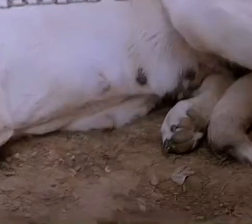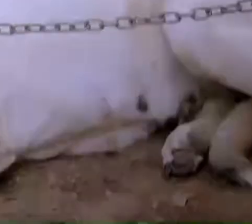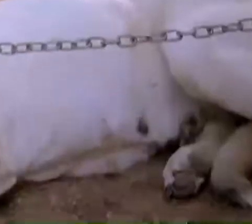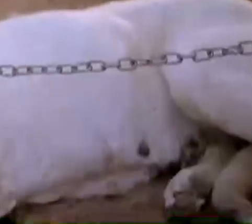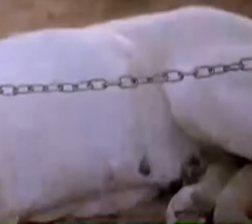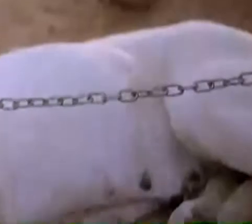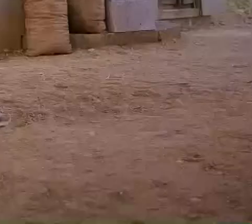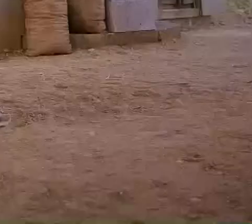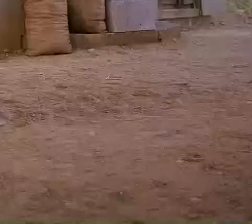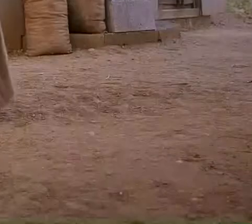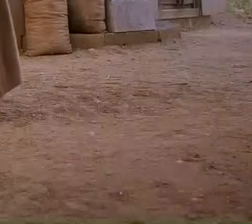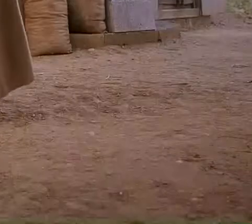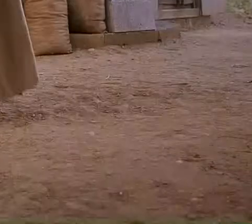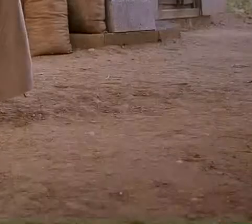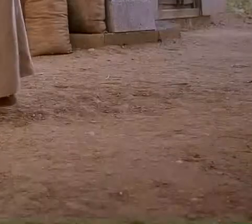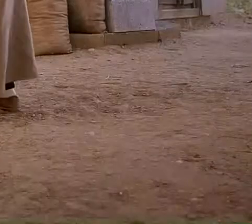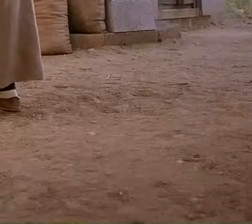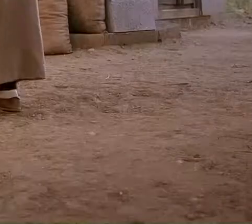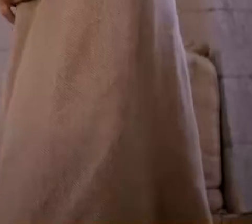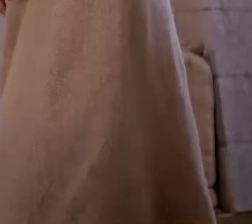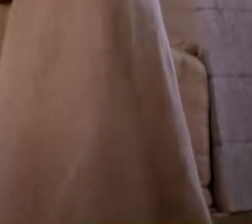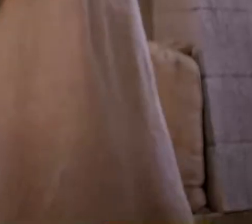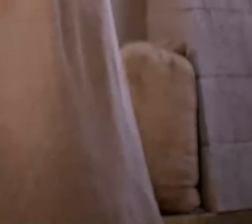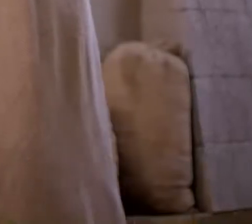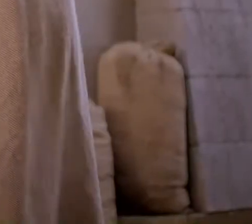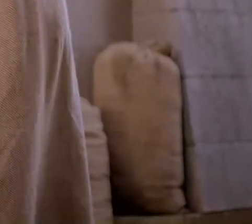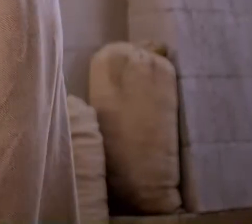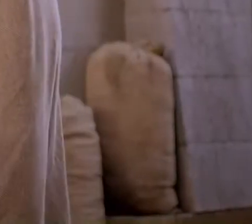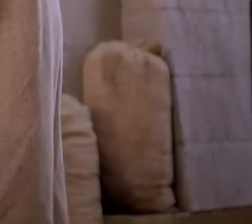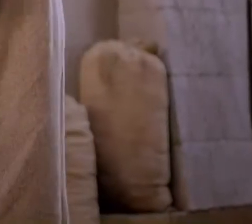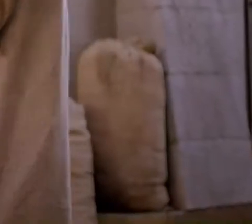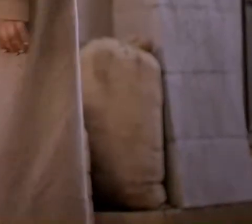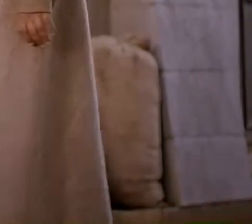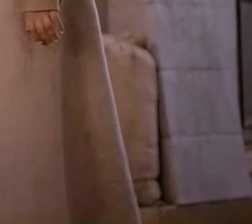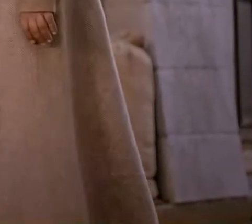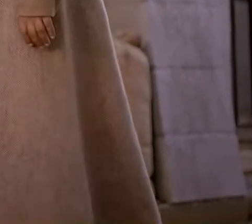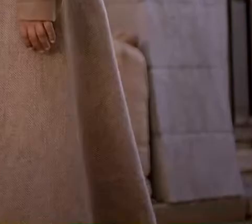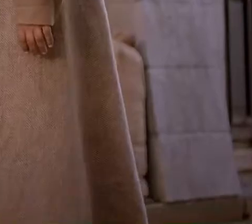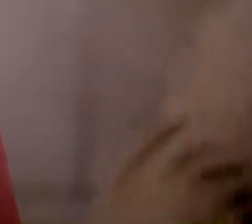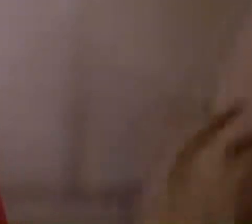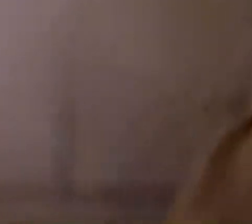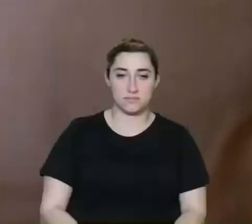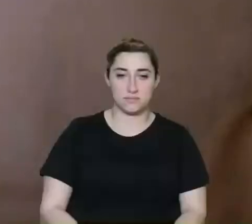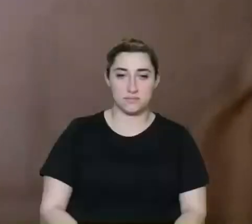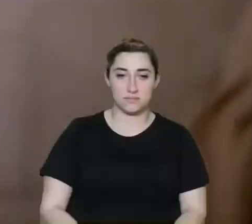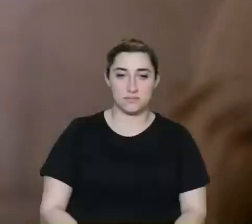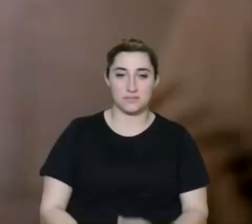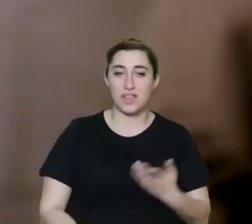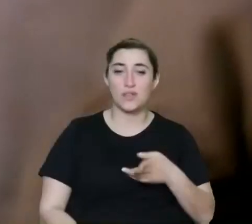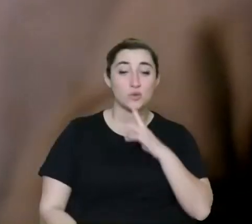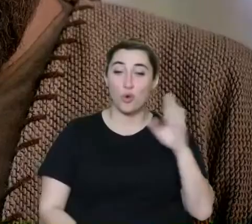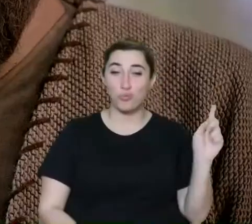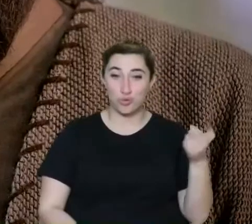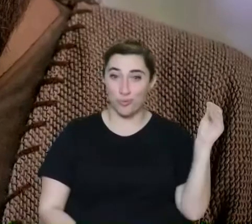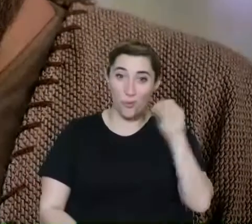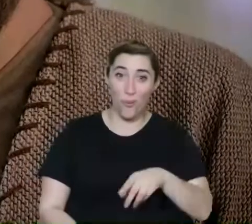Hoş gelmişsin. Yunus heyecanla ayaklanıp pırkasını kavuşturarak karşısına geçti. Yüzüne bakamıyor. En son bulup